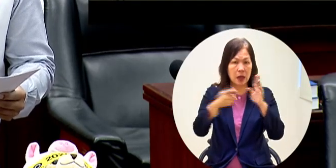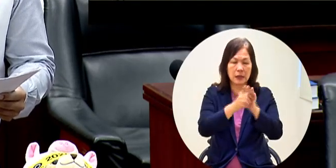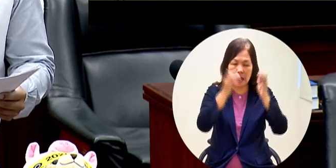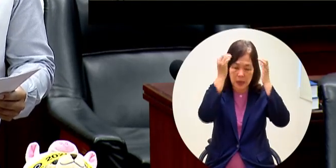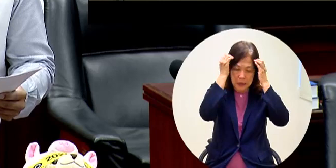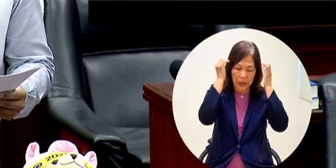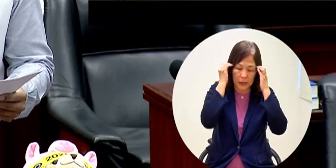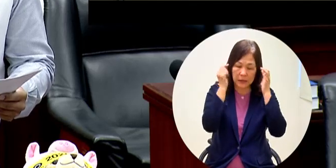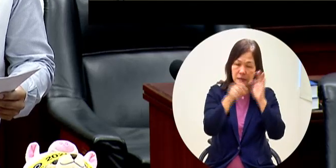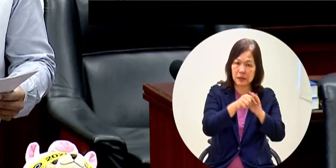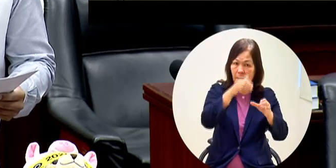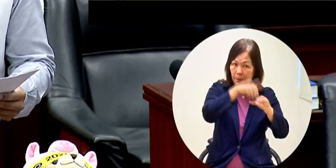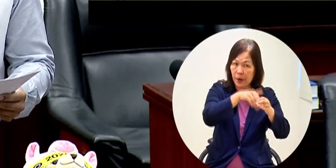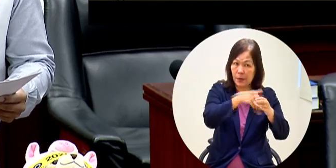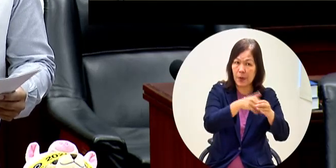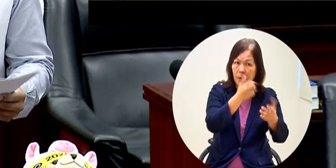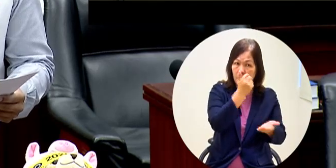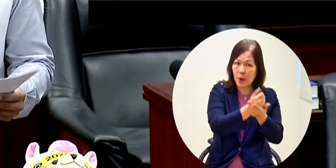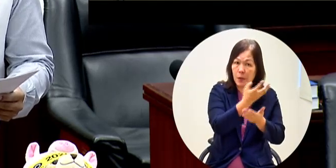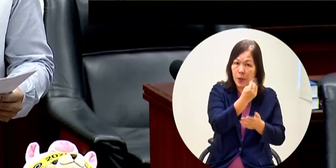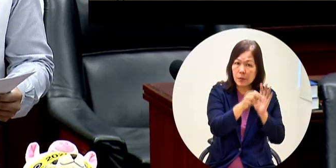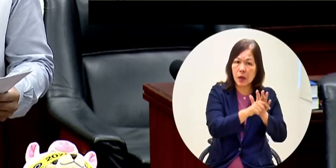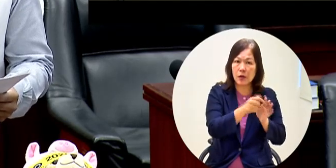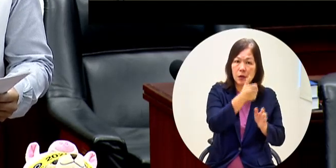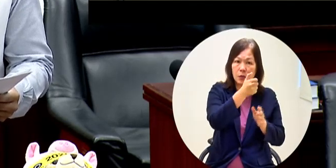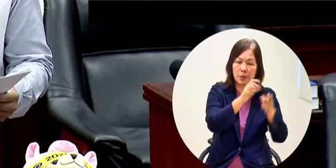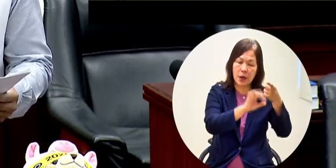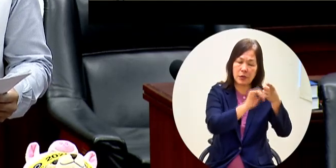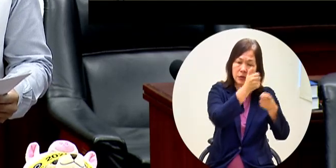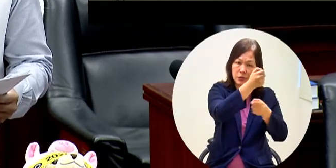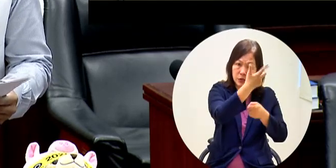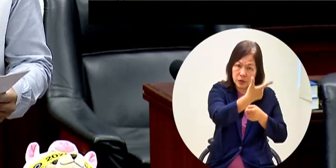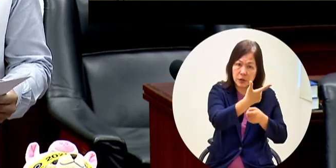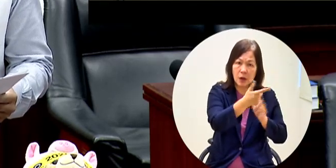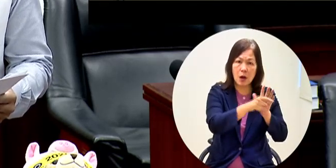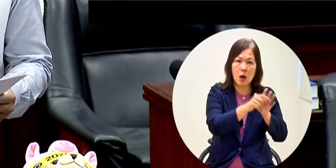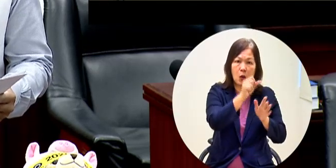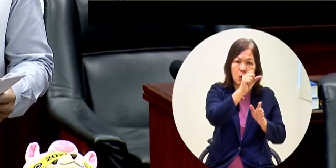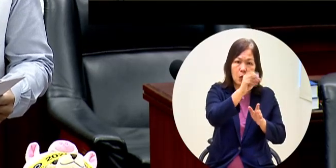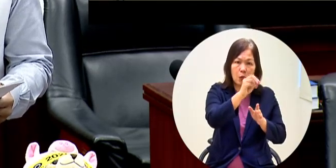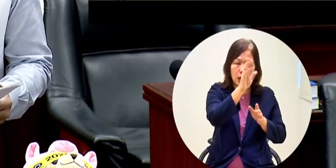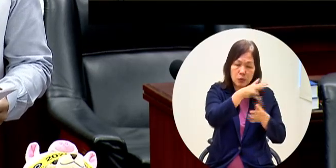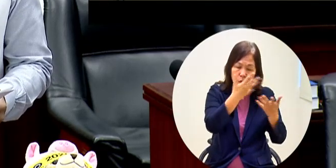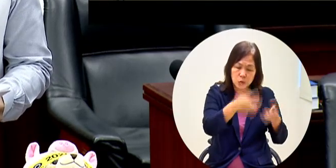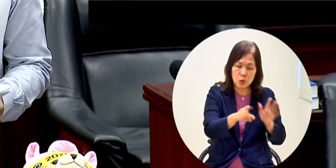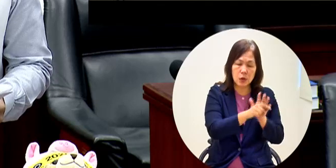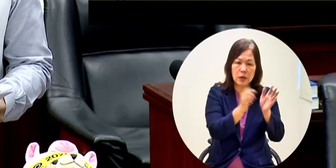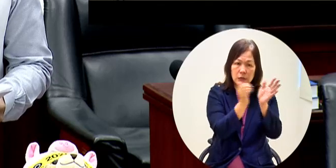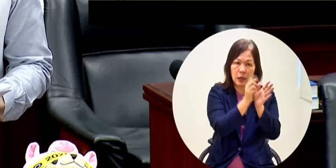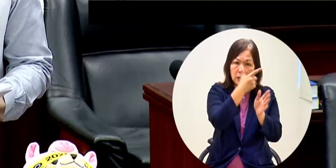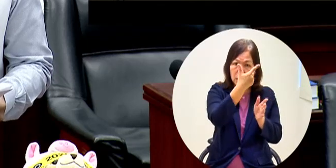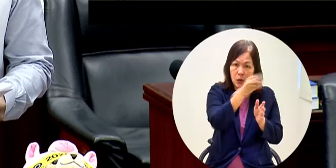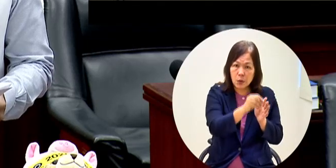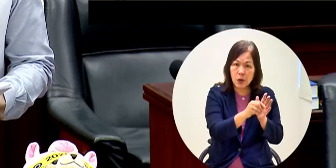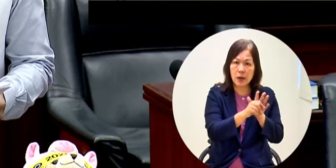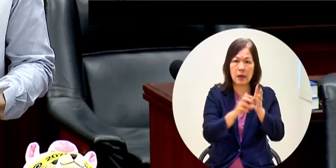的这个票数吼，摕56%啦，59,000快60,000啦吼。结果2020